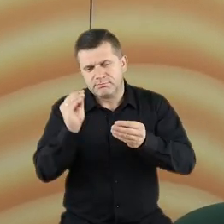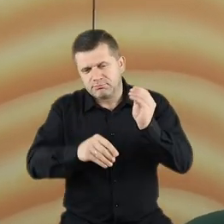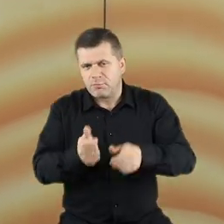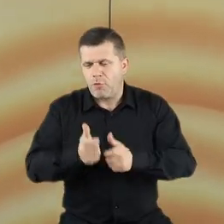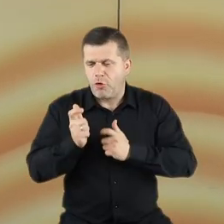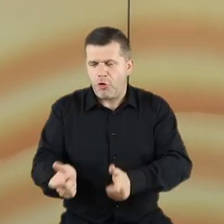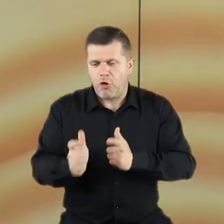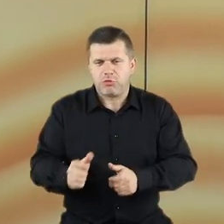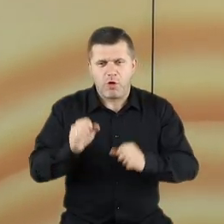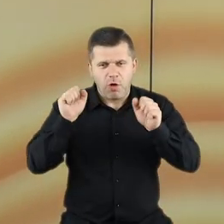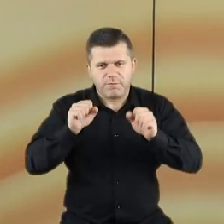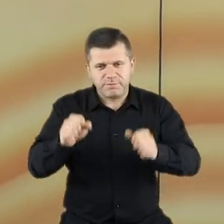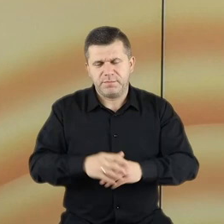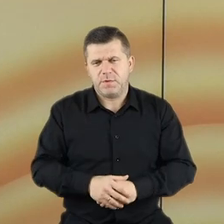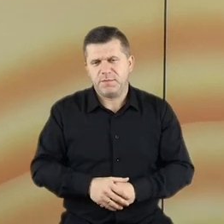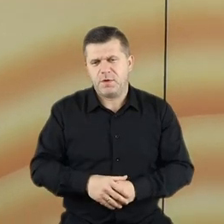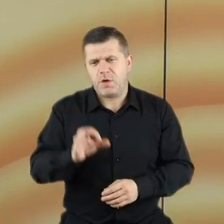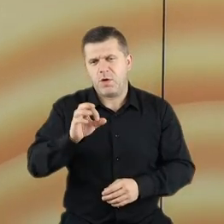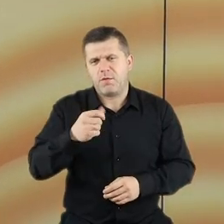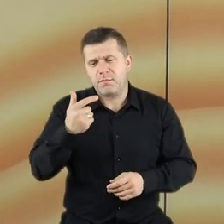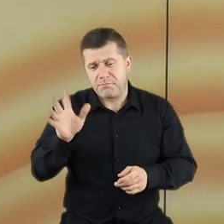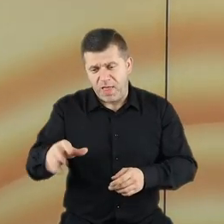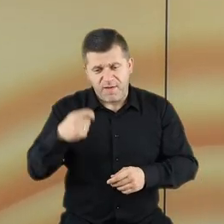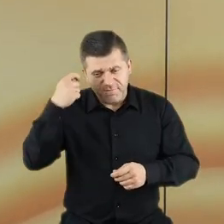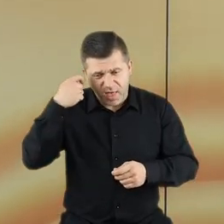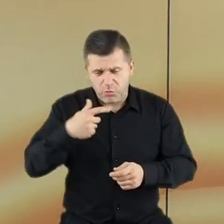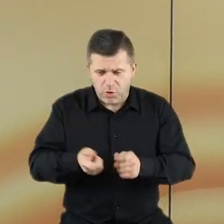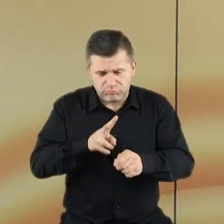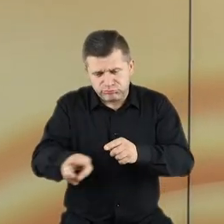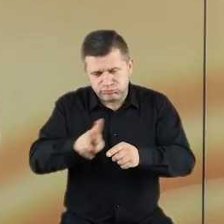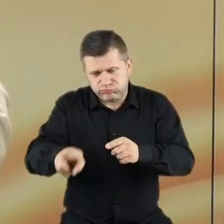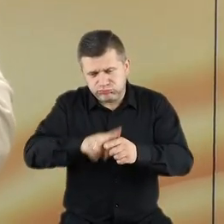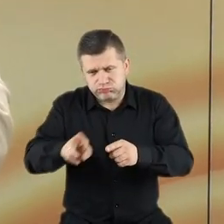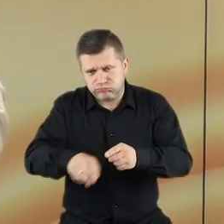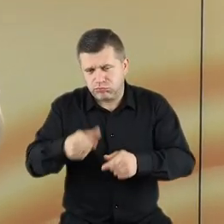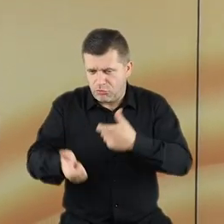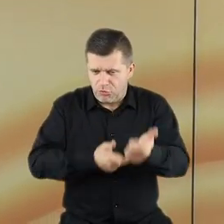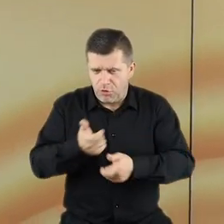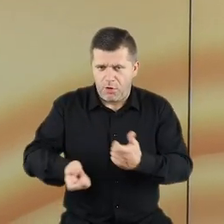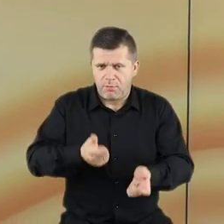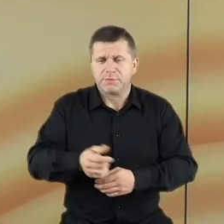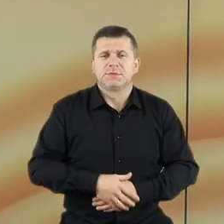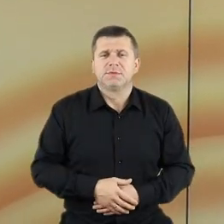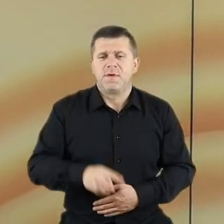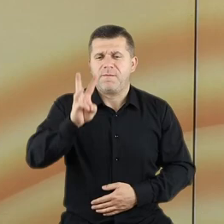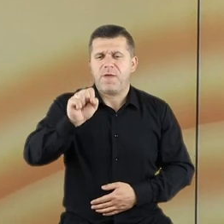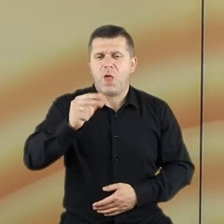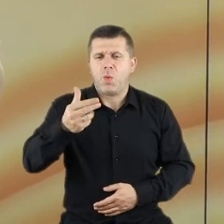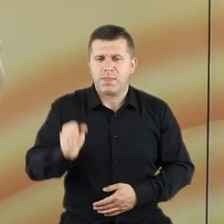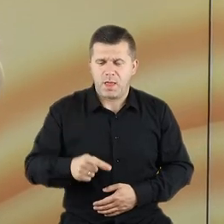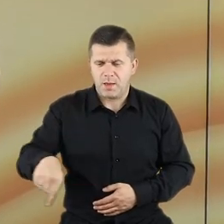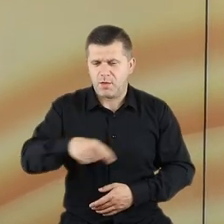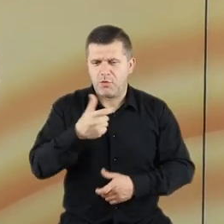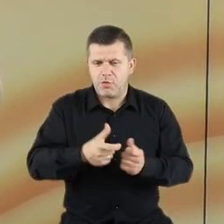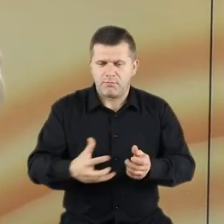wyhodować owce jak miała wełnę to czyjąś ostrzygła w ten sposób tą wełnę później tą